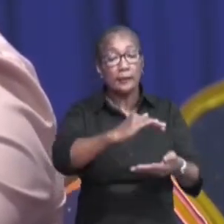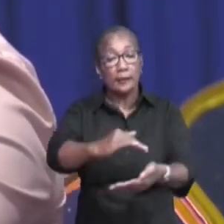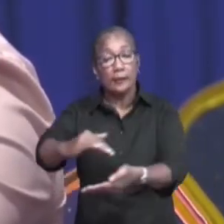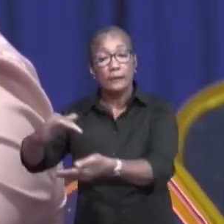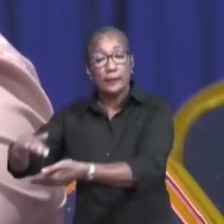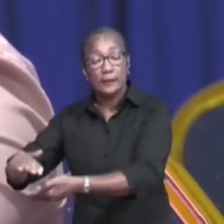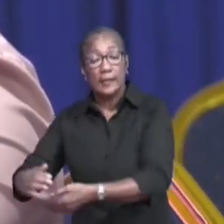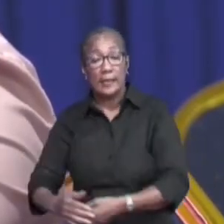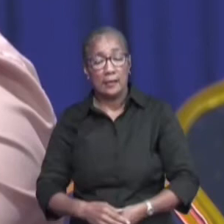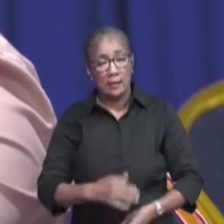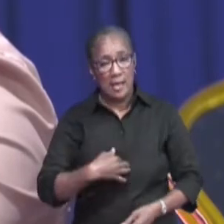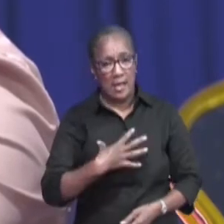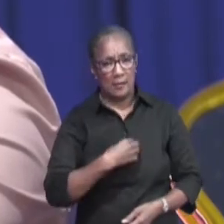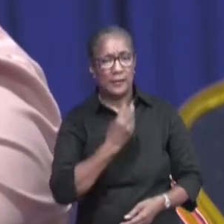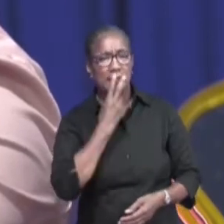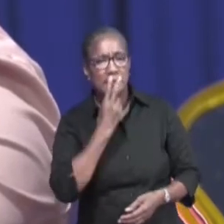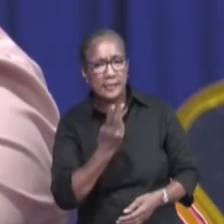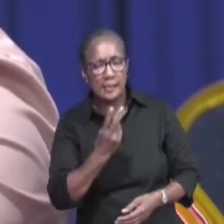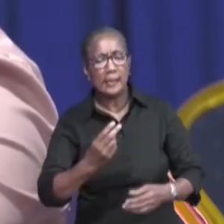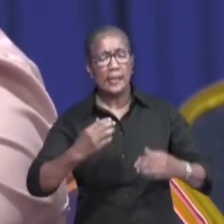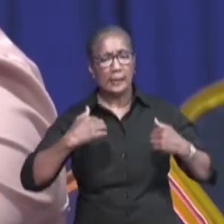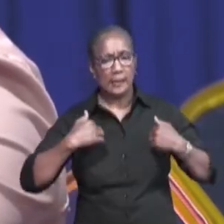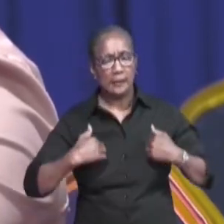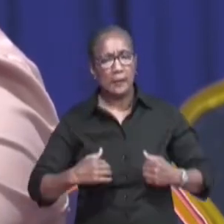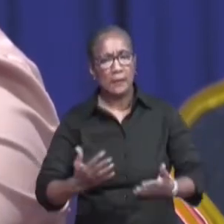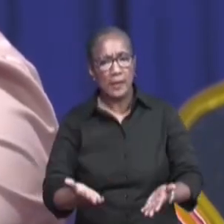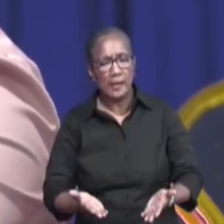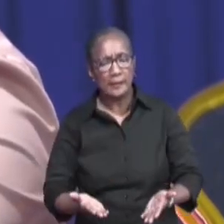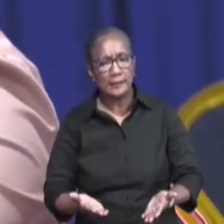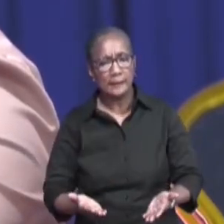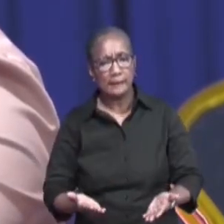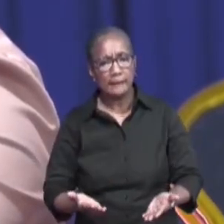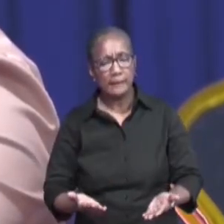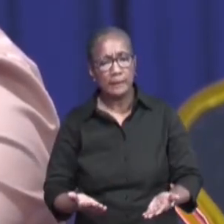un sitak i de mang nono de